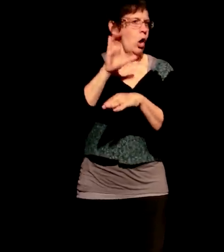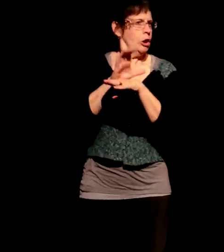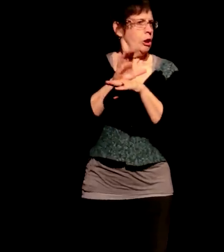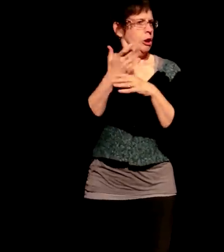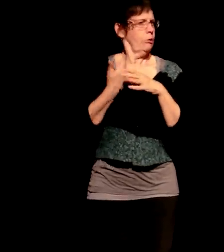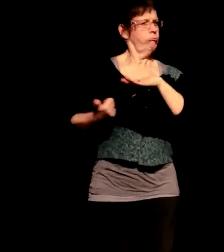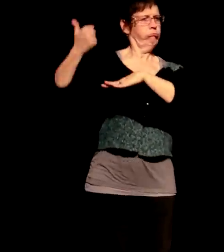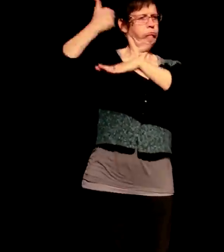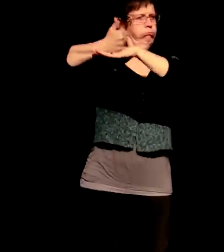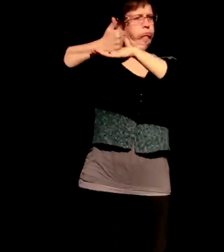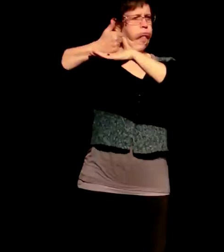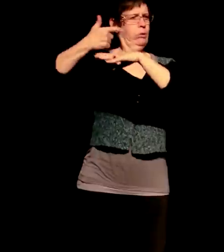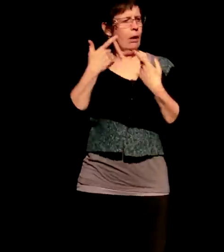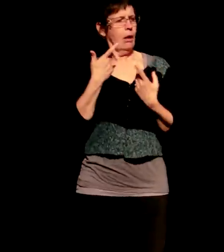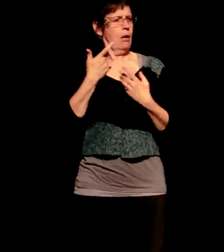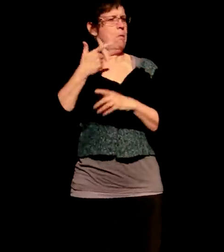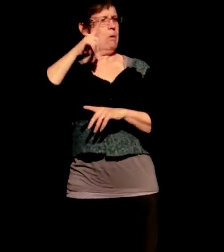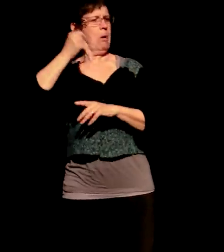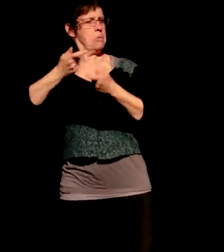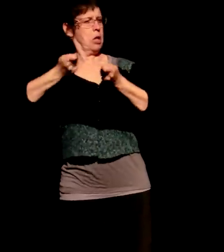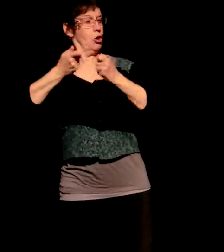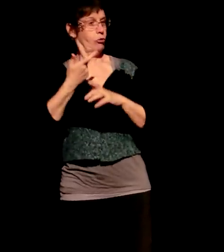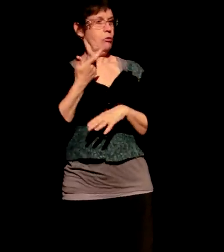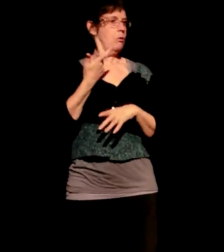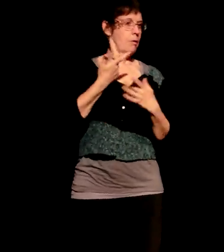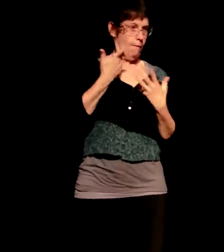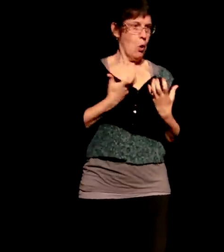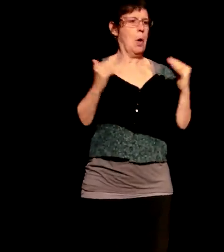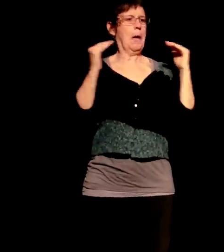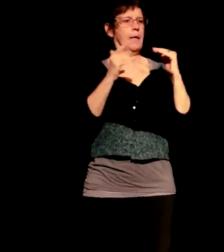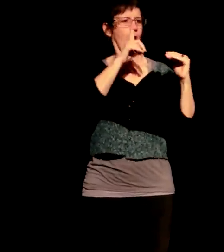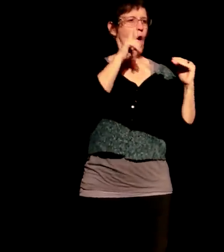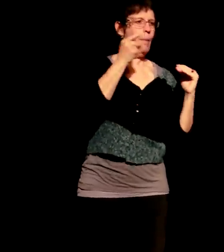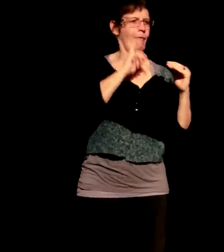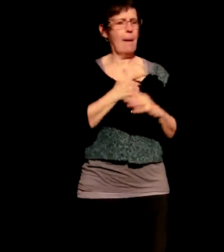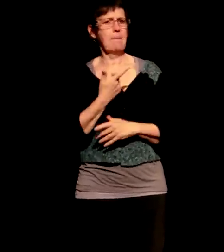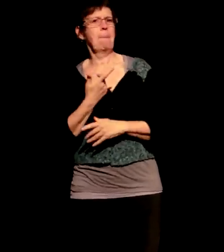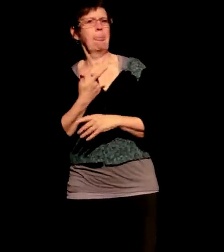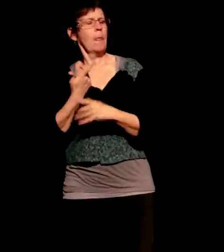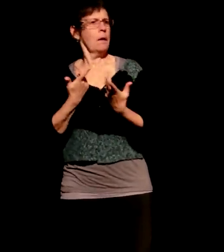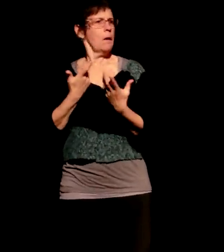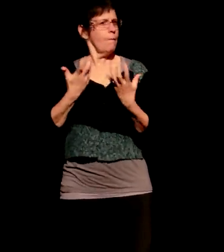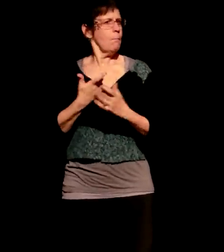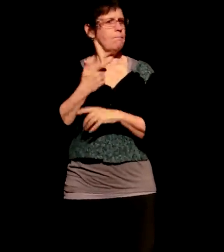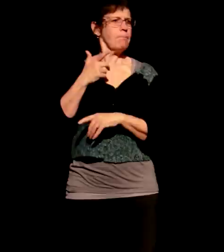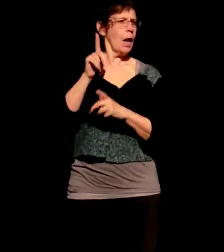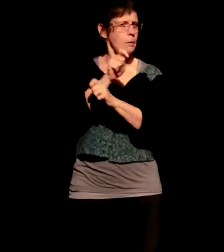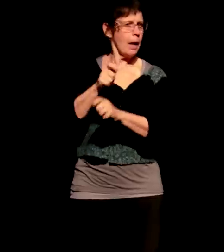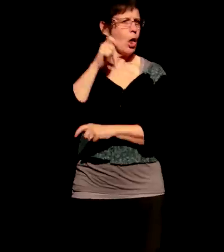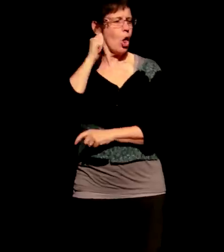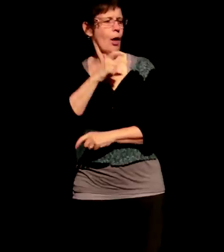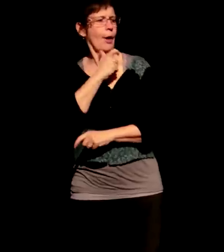anti-patriarcale, hein, qui défend l'égalité entre les hommes et les femmes, anti-homophobie, hein, voilà. Et nous voulions savoir qu'est-ce que tu